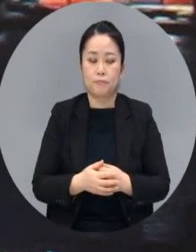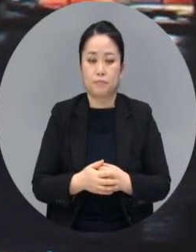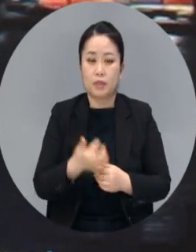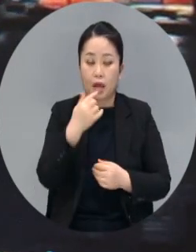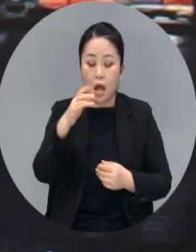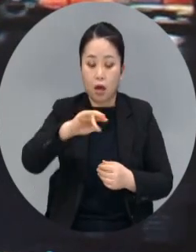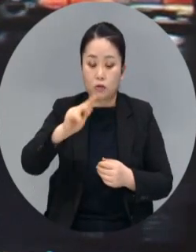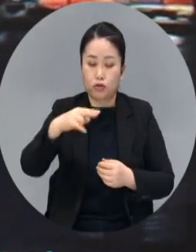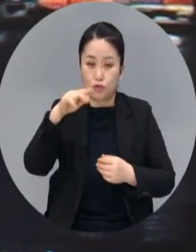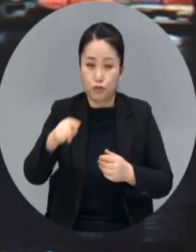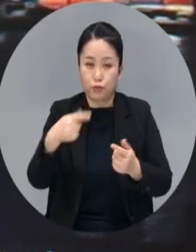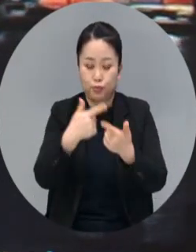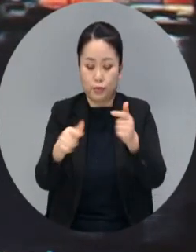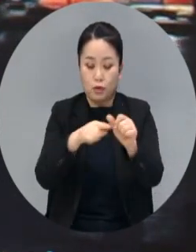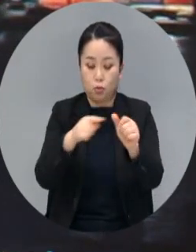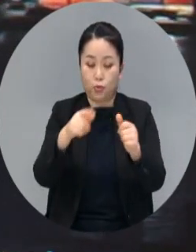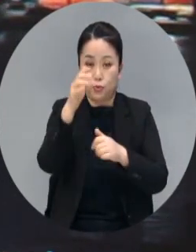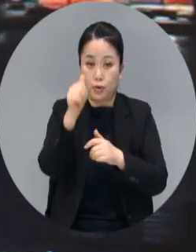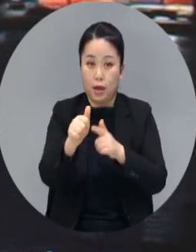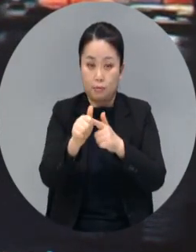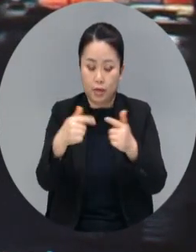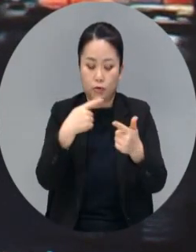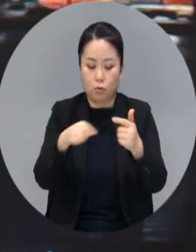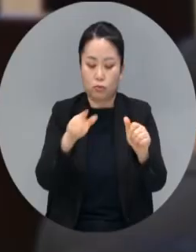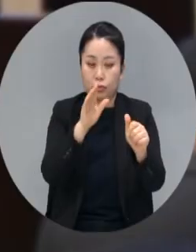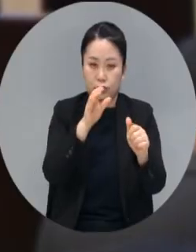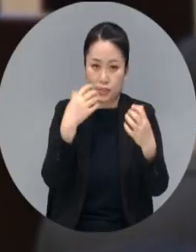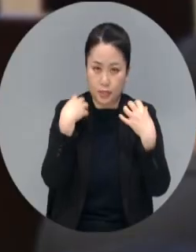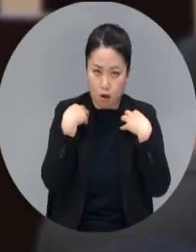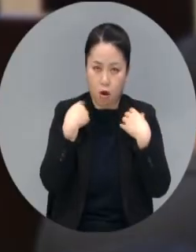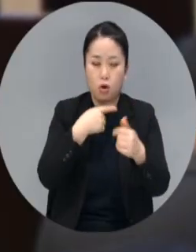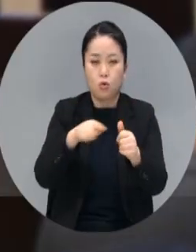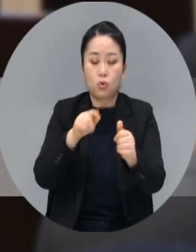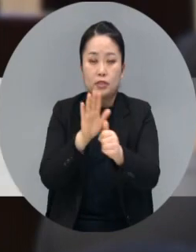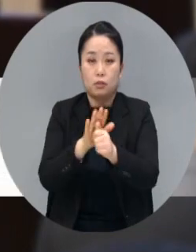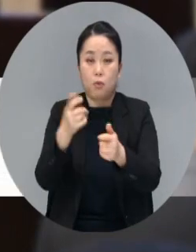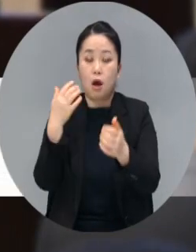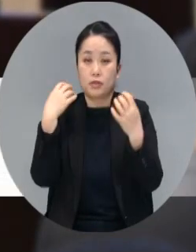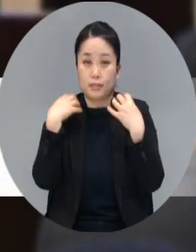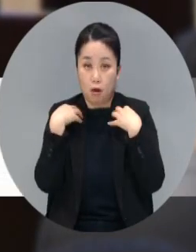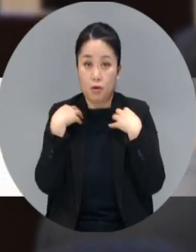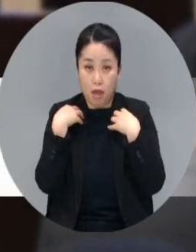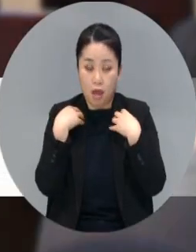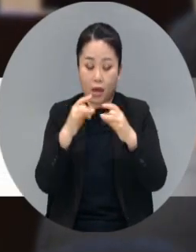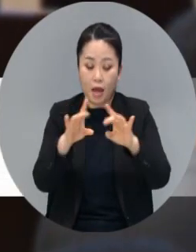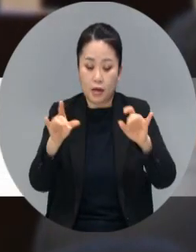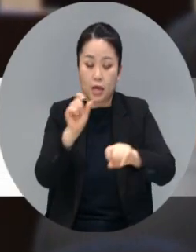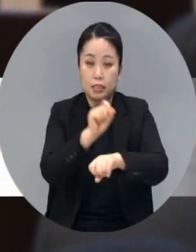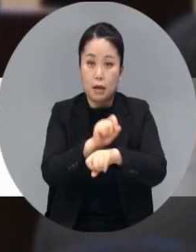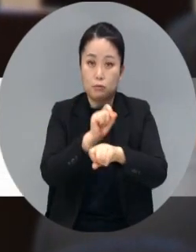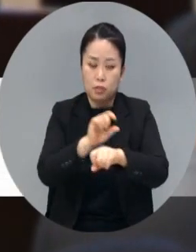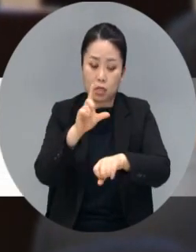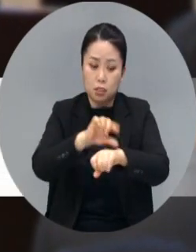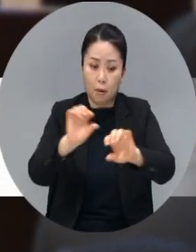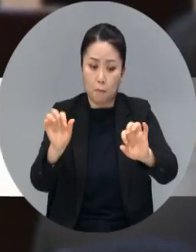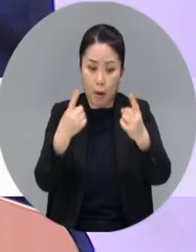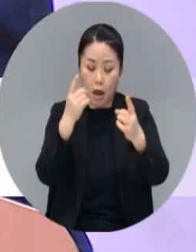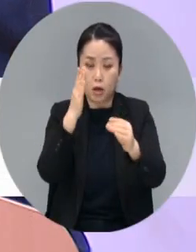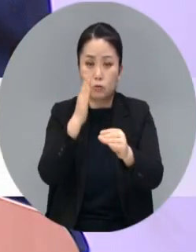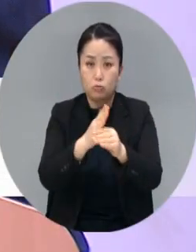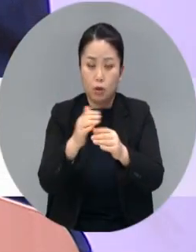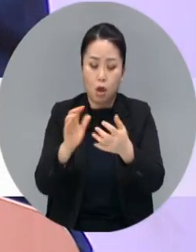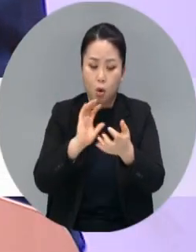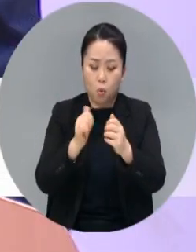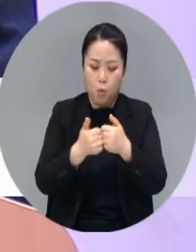하윤수 부산시 교육감이 교육청과 교육 지원청 각 사무실에 생중계되는 회의도중 역서를 해 논란 일고